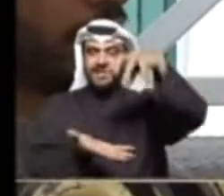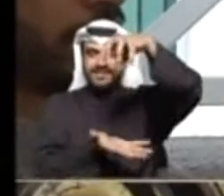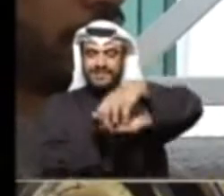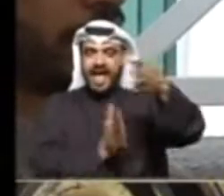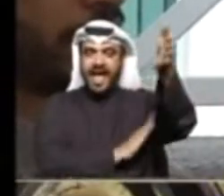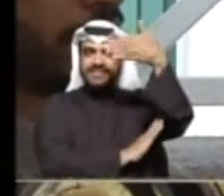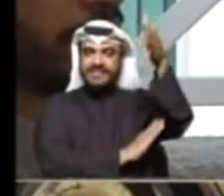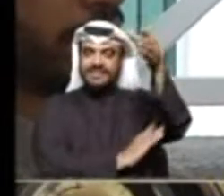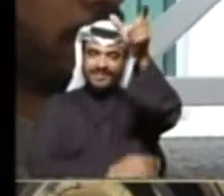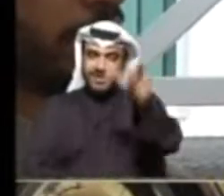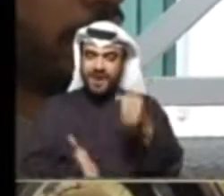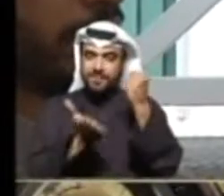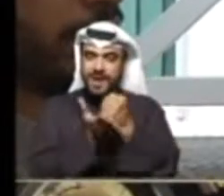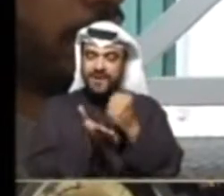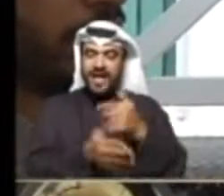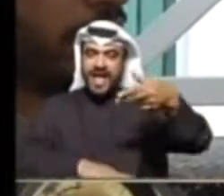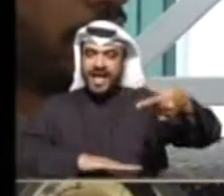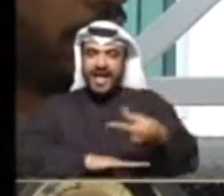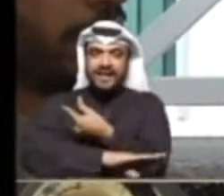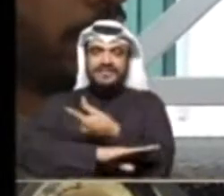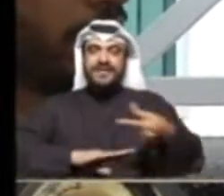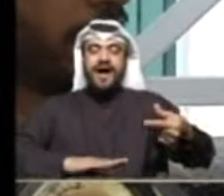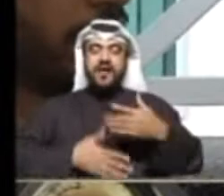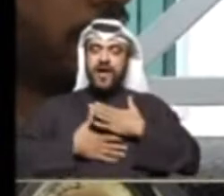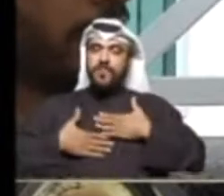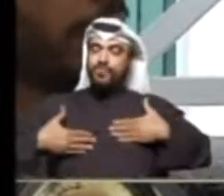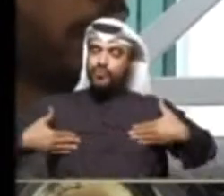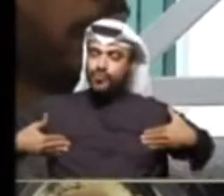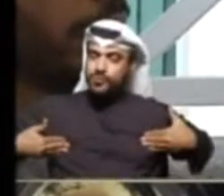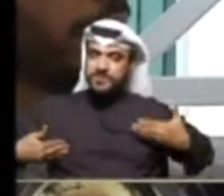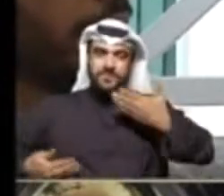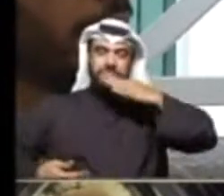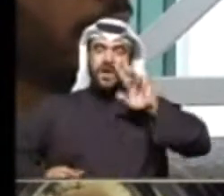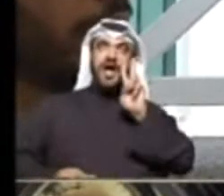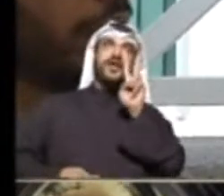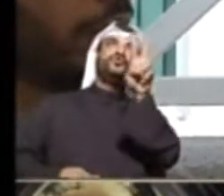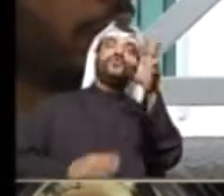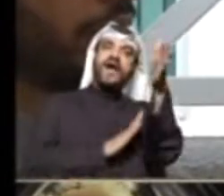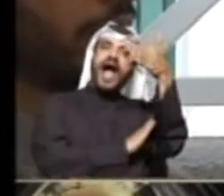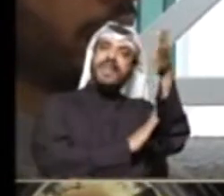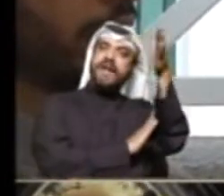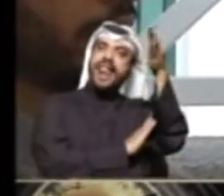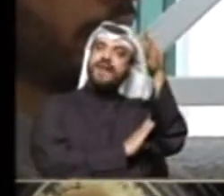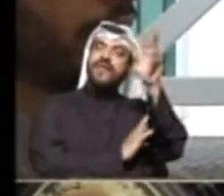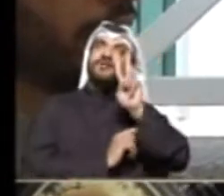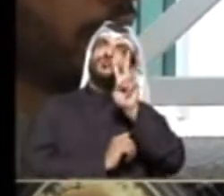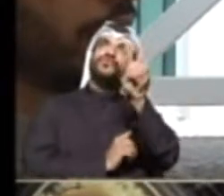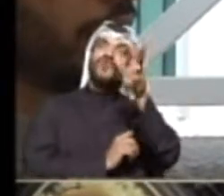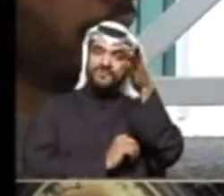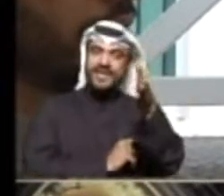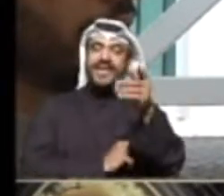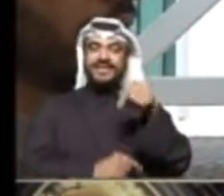الغانية في دولة الكويت، ونحن سعداء أن نرى علم غانا يرفرف في سماء